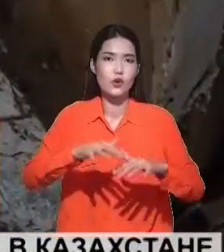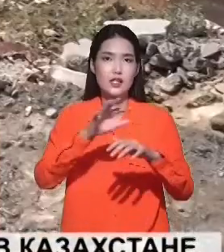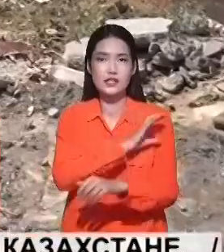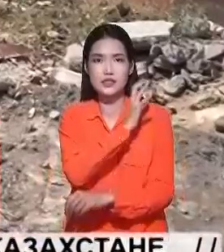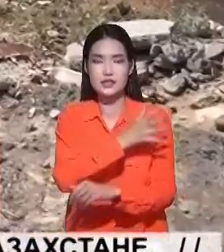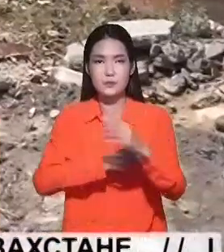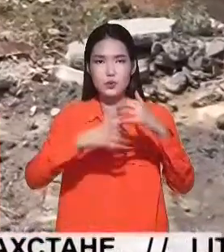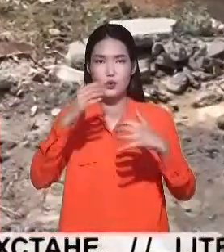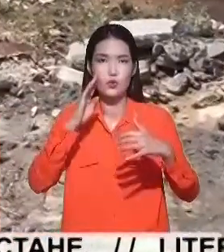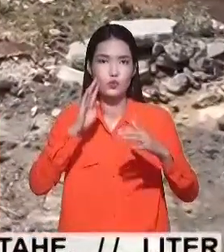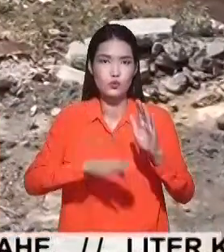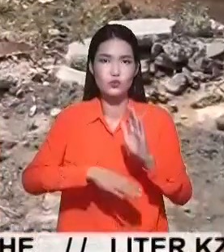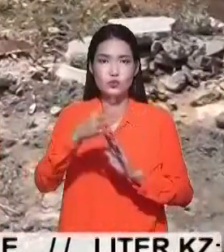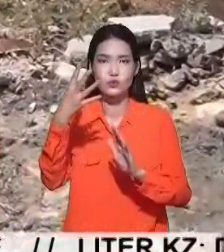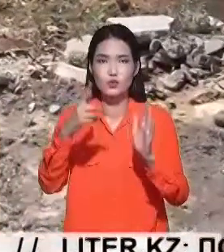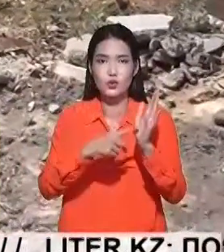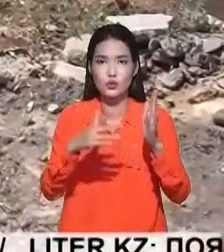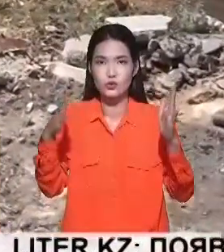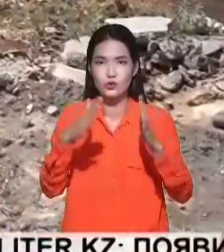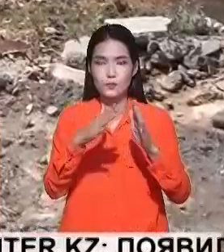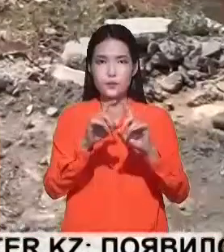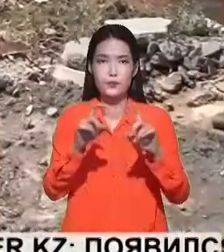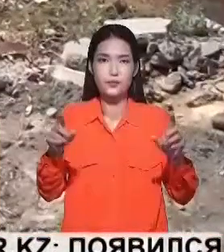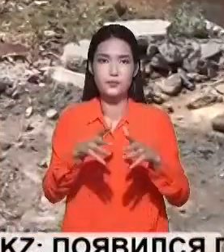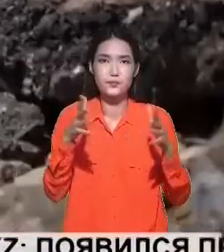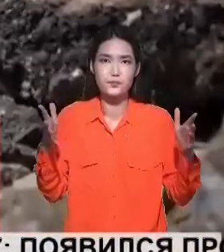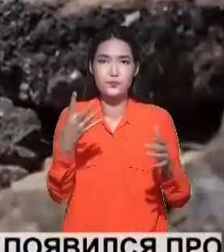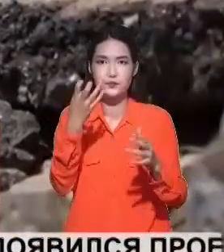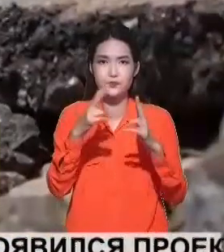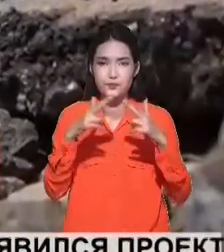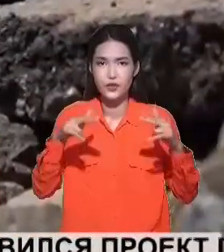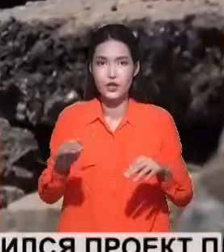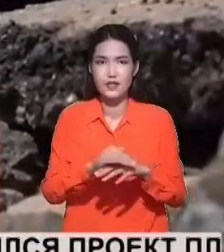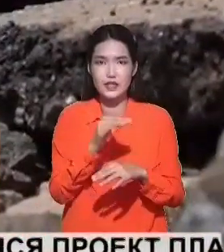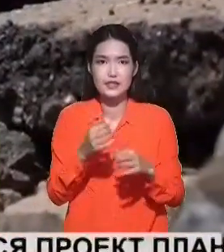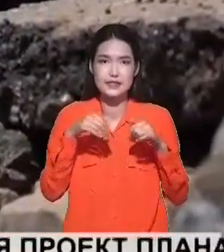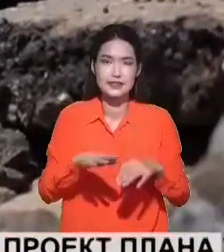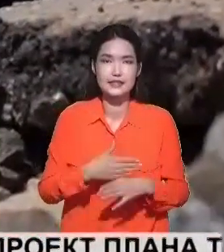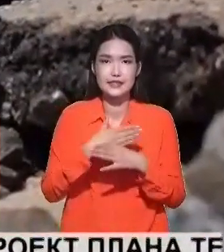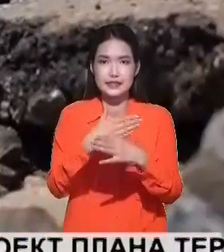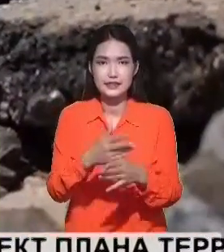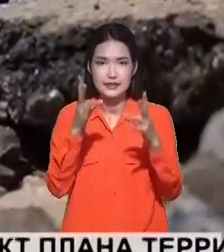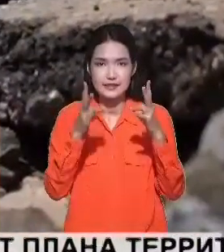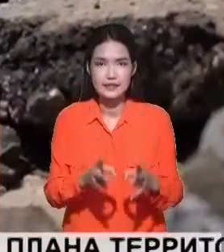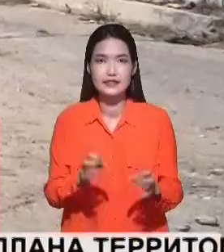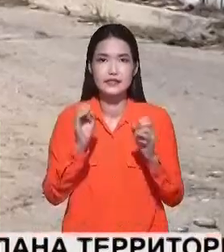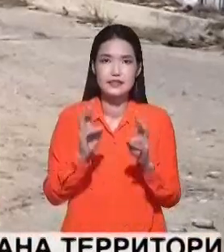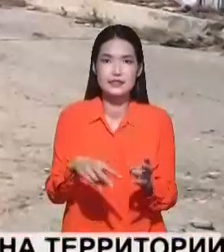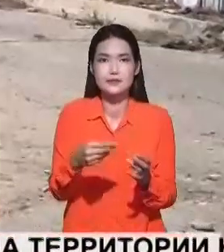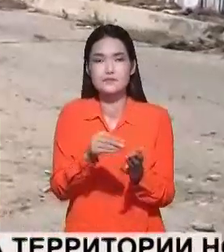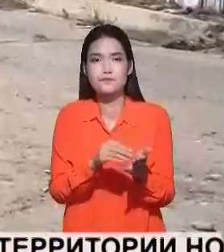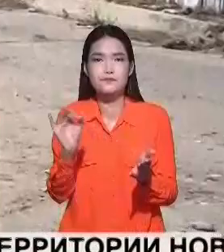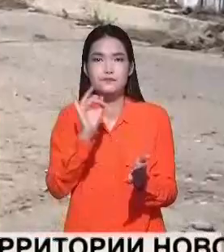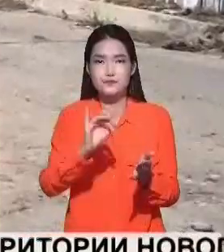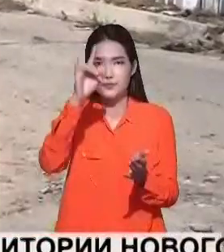сильного дождя. Затопило 47 домов, школу и более 400 дворов. Волонтеры решили помочь пострадавшим, как это предписывает